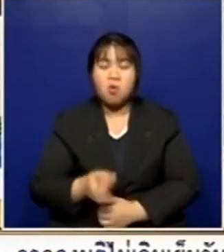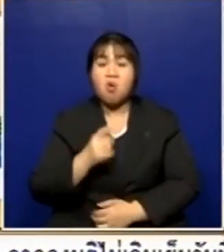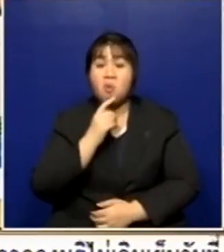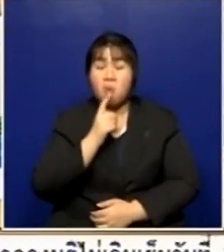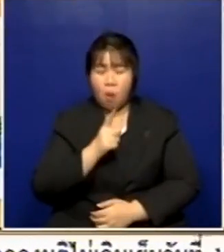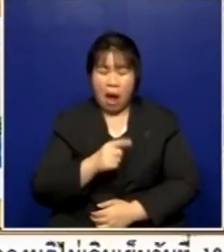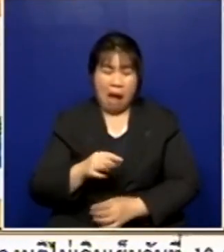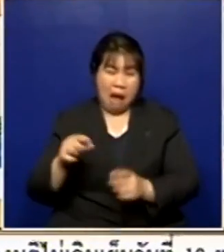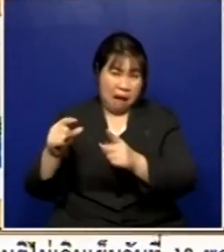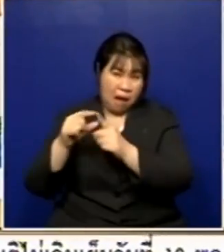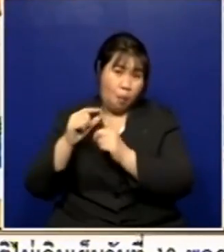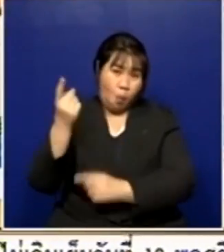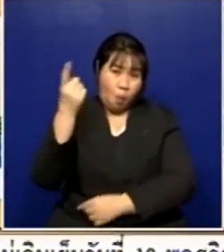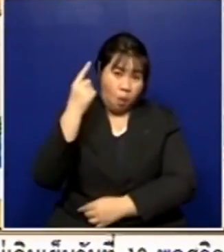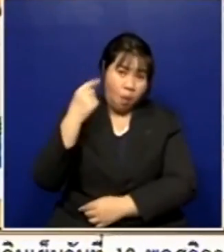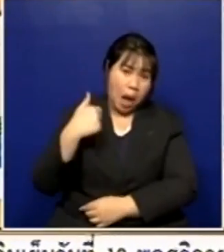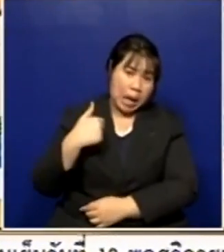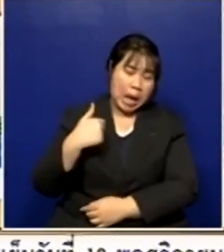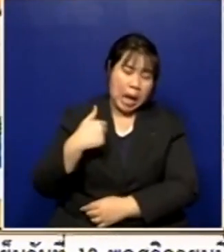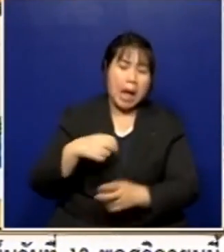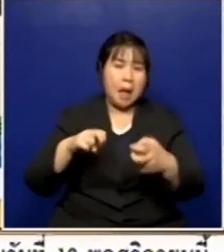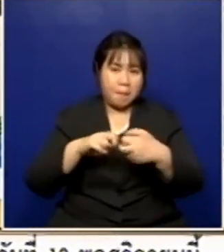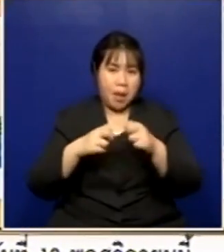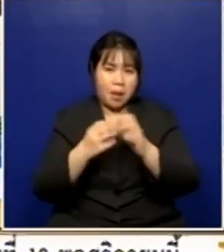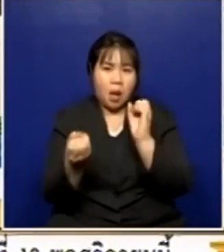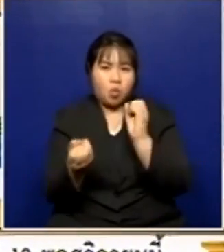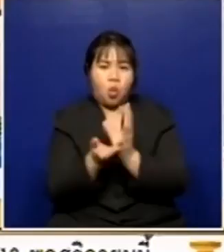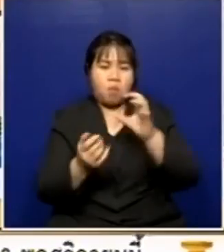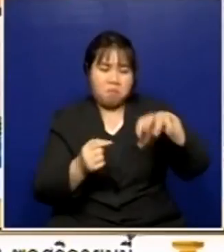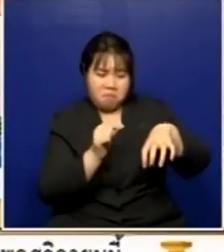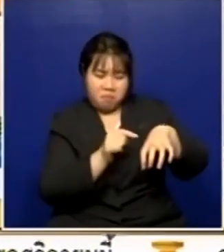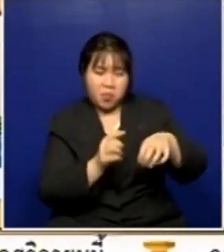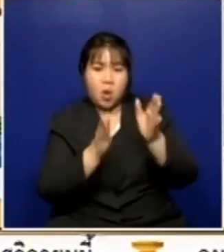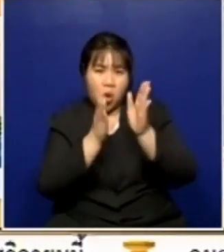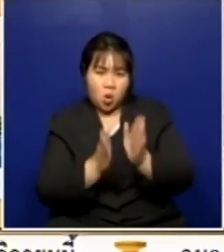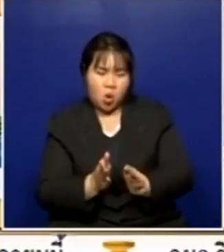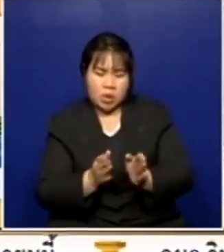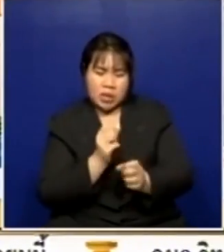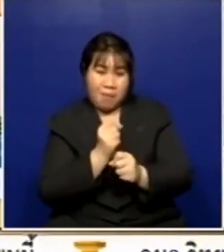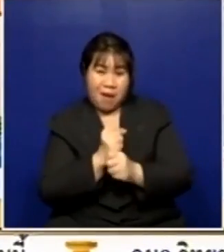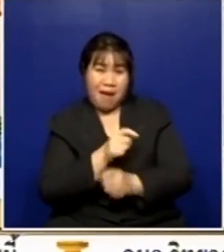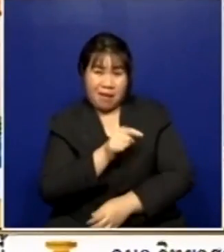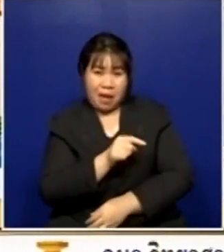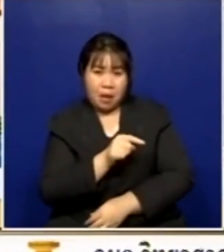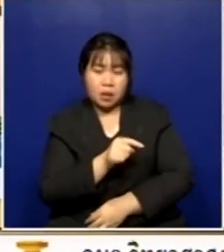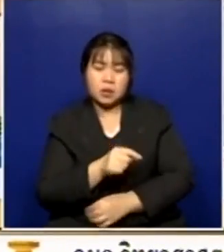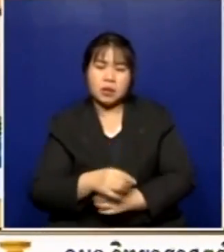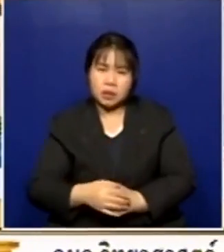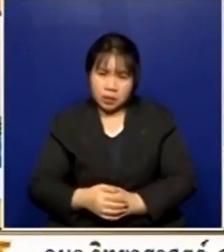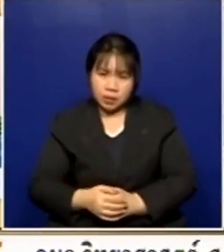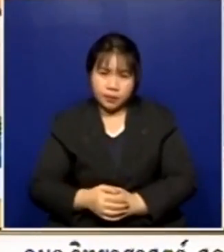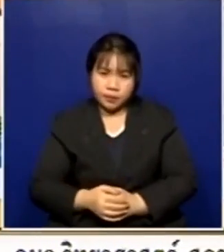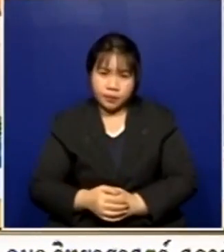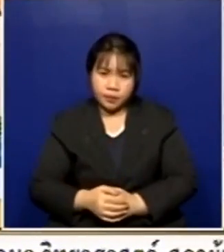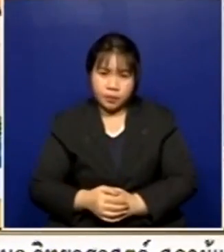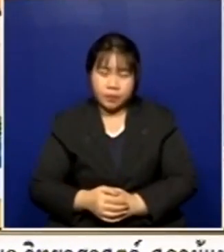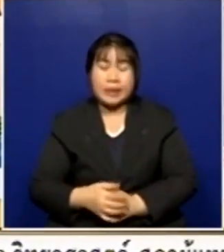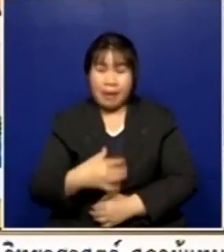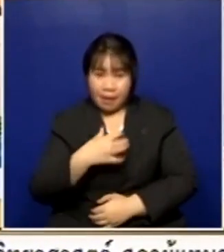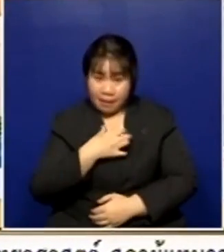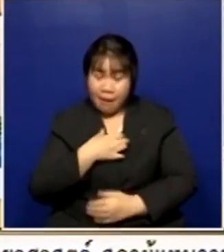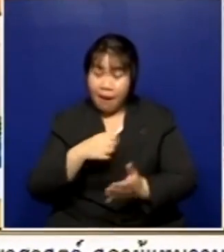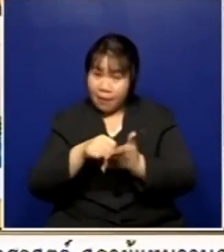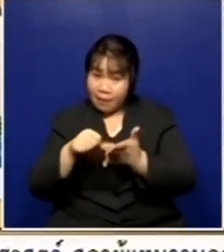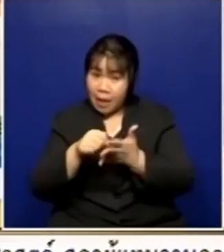กล่าวหาเหล่านี้เนี่ยมาทำลายแล้วก็บั่นทอนความเป็นจริงที่ว่าความต้องการในการแก้ไข